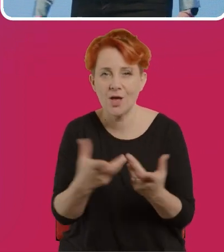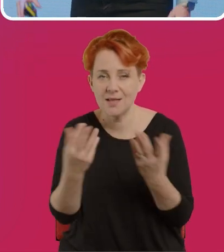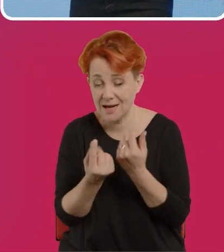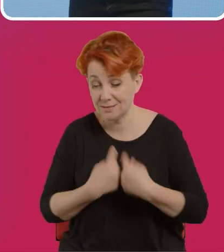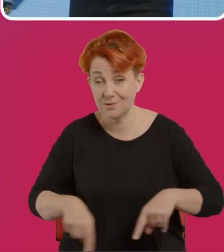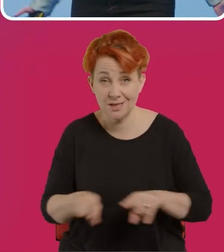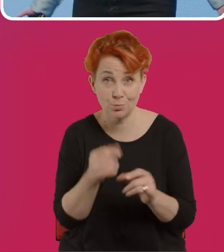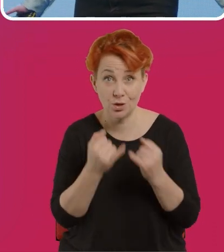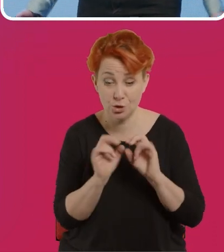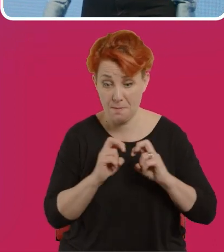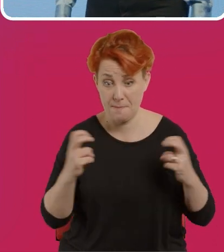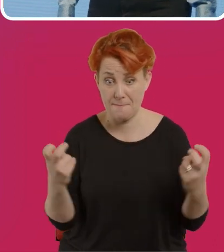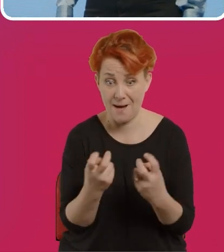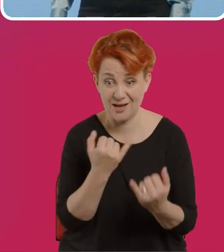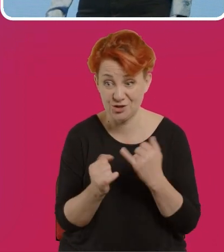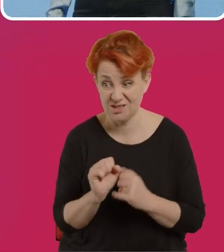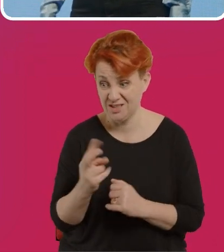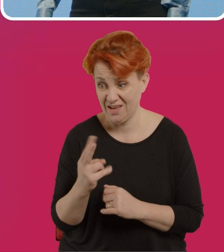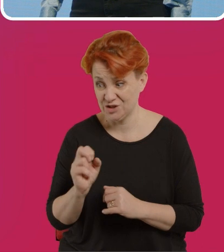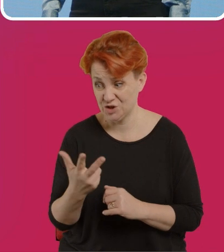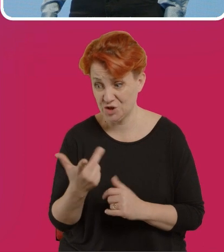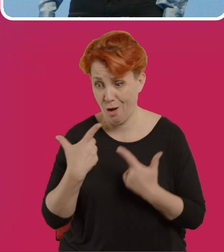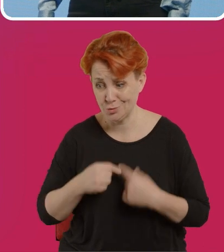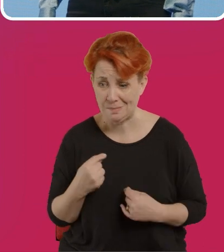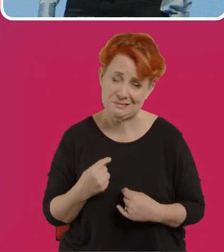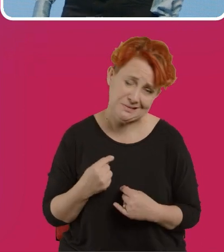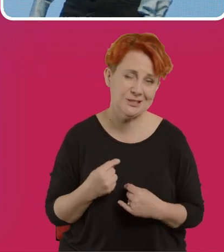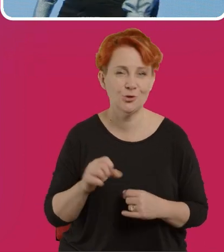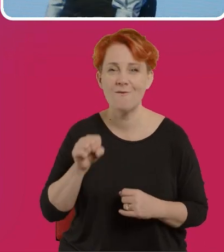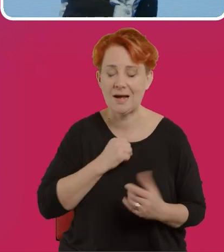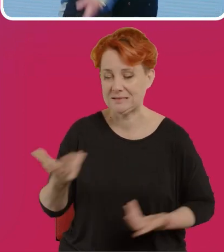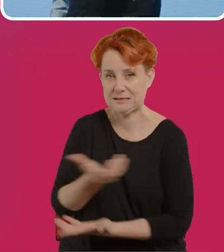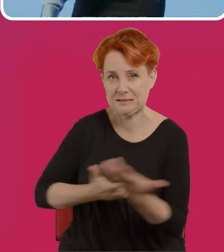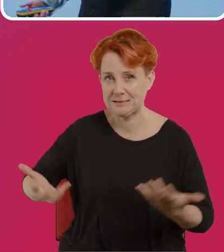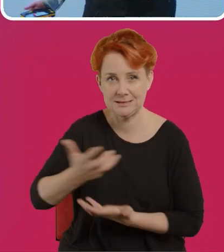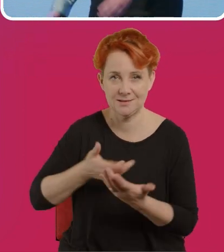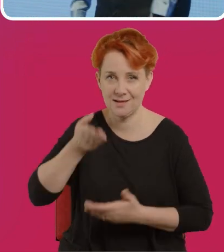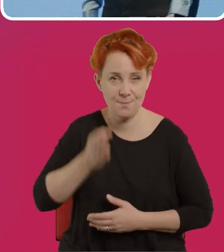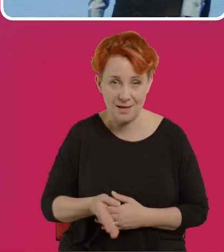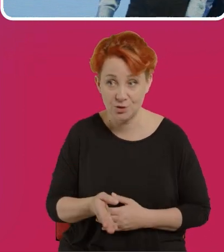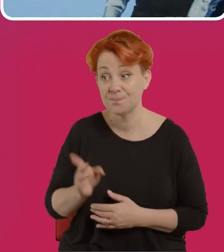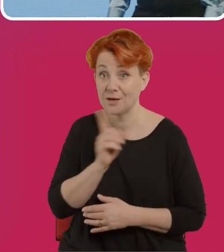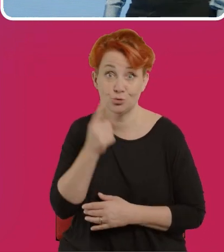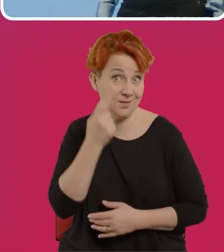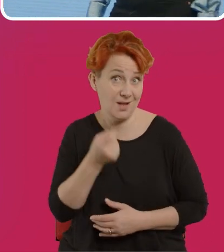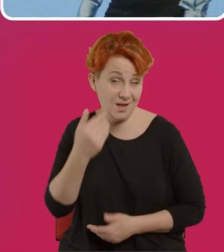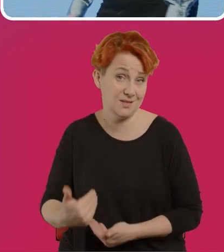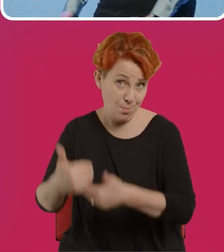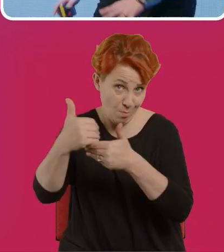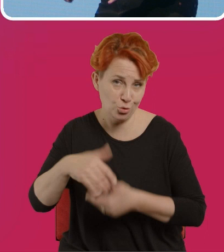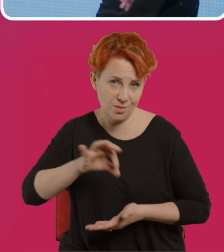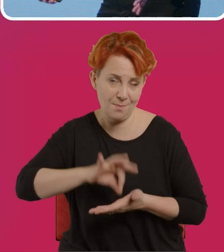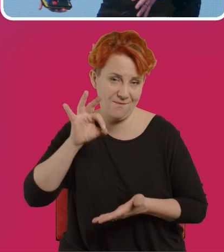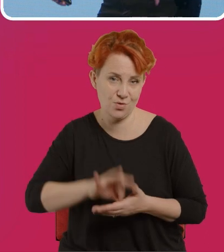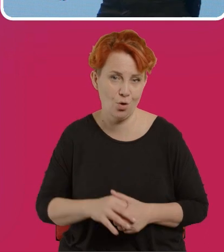ludzi, gorzej jak jest 2-3 osoby w dziale sprzedaży, więc już takiego fajnego brainstormingu nie zrobicie. No a AI wam tym pomoże na pewno